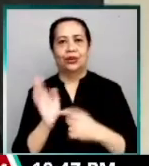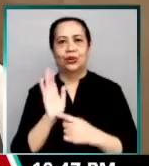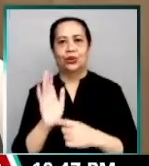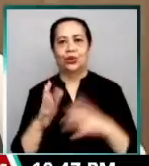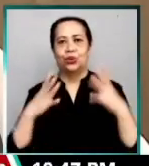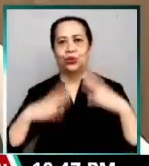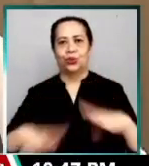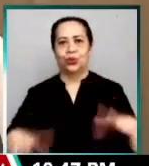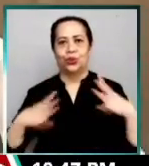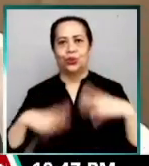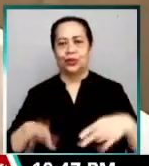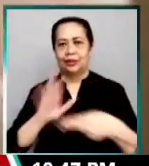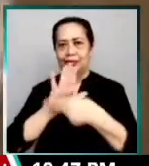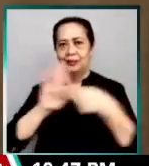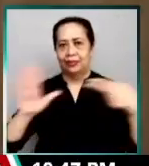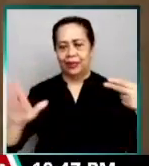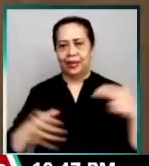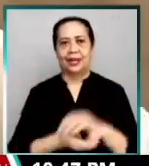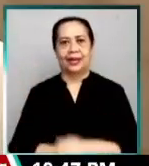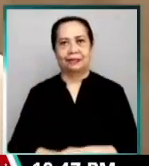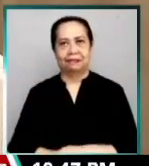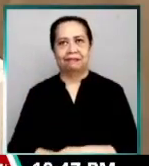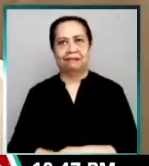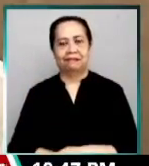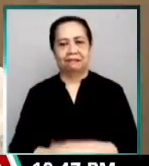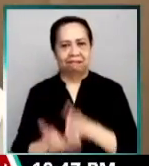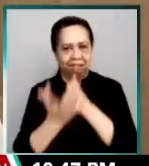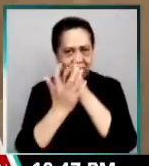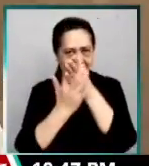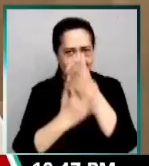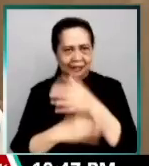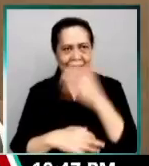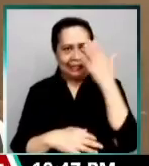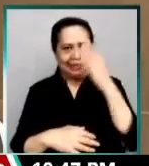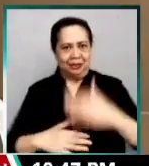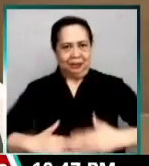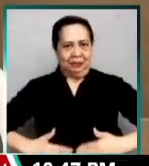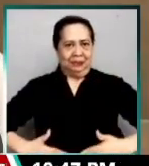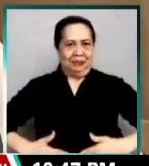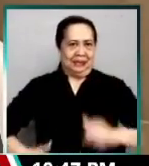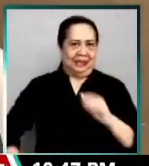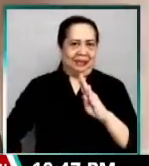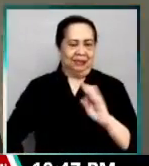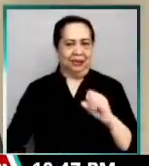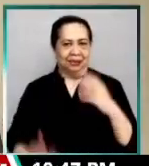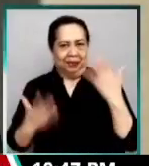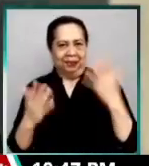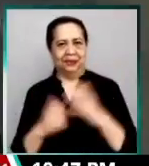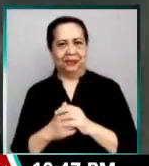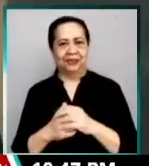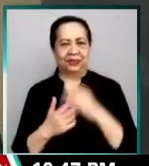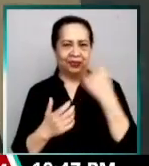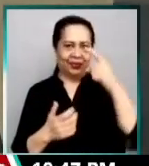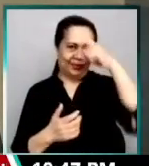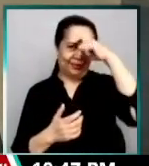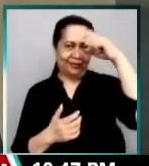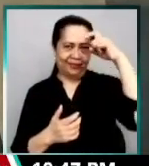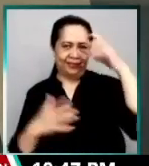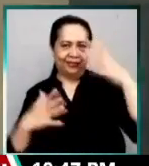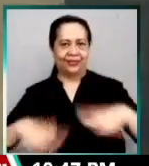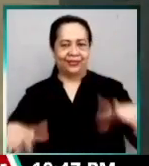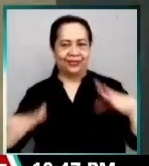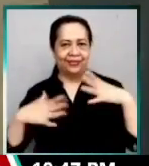brand. As you can see-through siya. Hindi ko sure kung kaya ng aking abs, but then... Yeah, it's for summer. Pinainit din